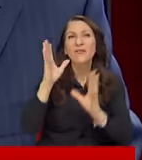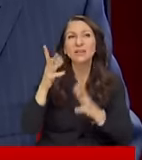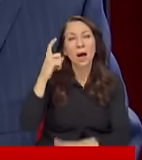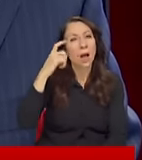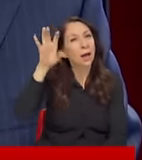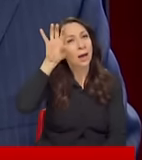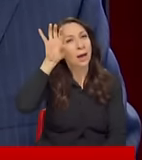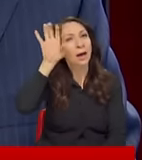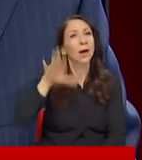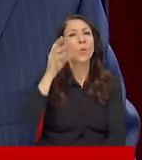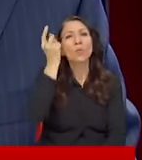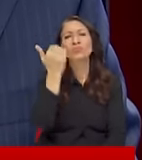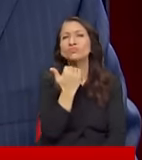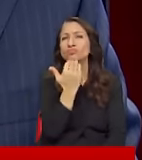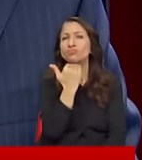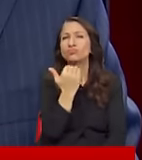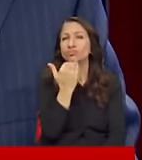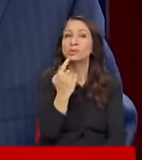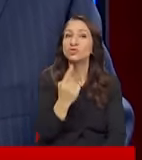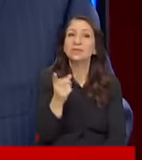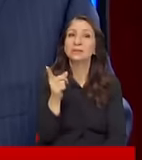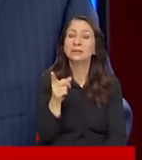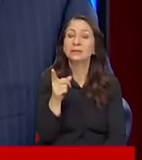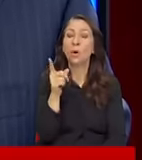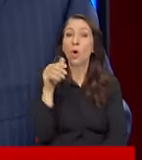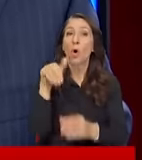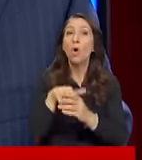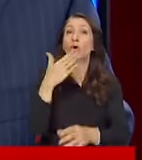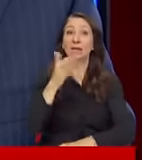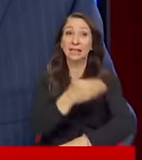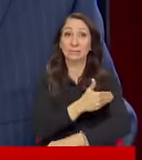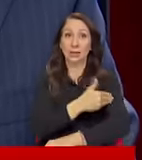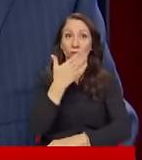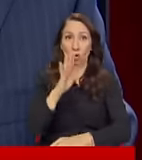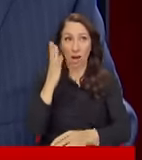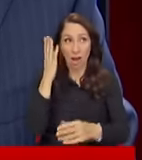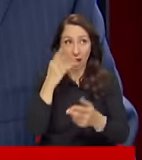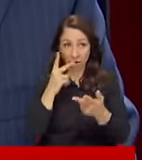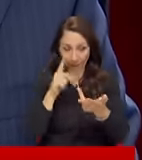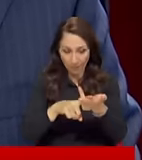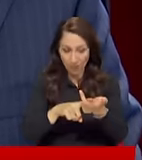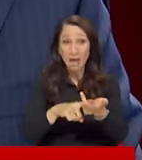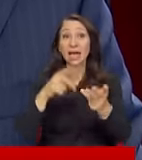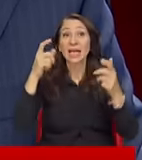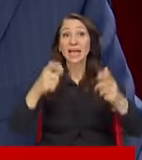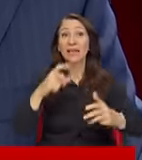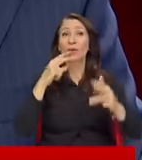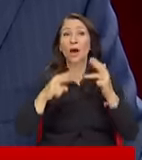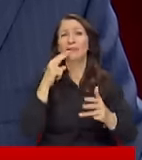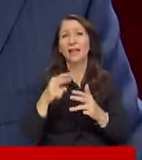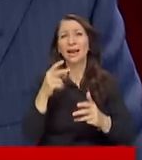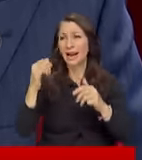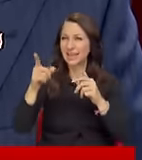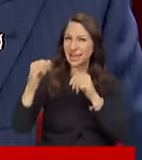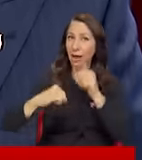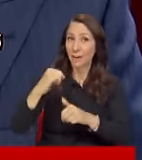ne kaldı mesela? Neyi unutamayacağım diyeceksiniz. Şimdi oy yoksa hizmet yok şeklinde anlaşılan açıklamalar mı? Kent lokantalarıyla ilgili